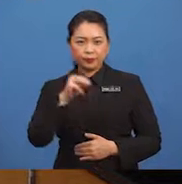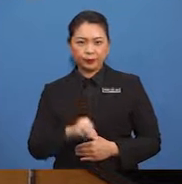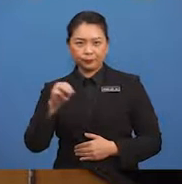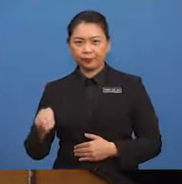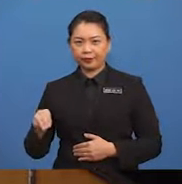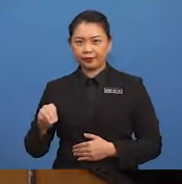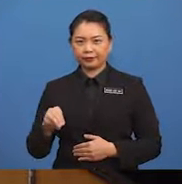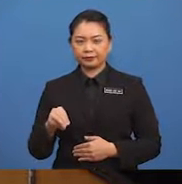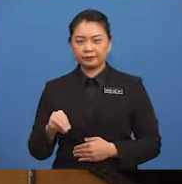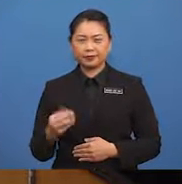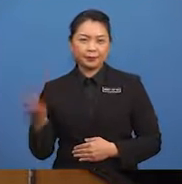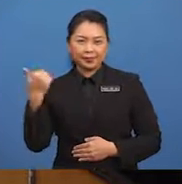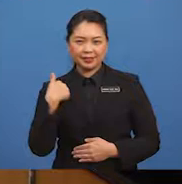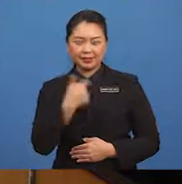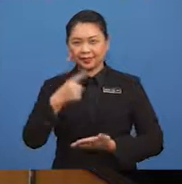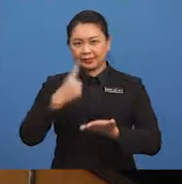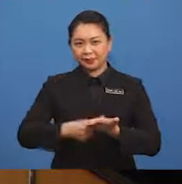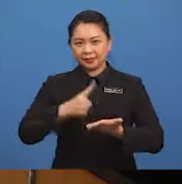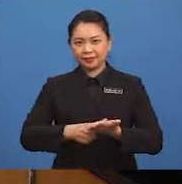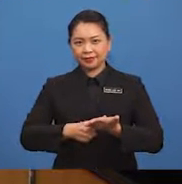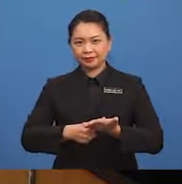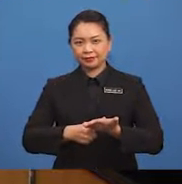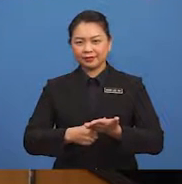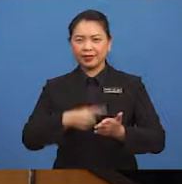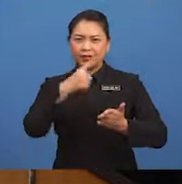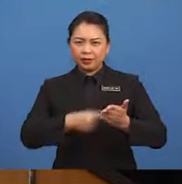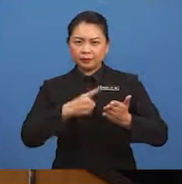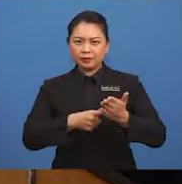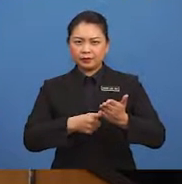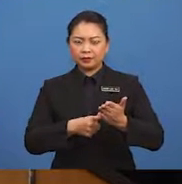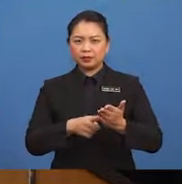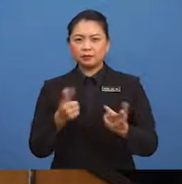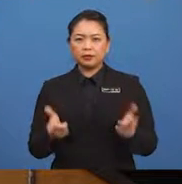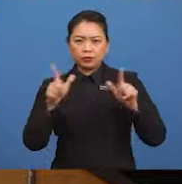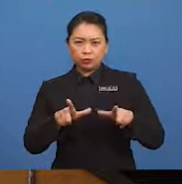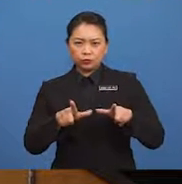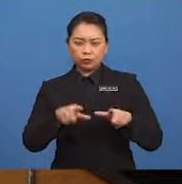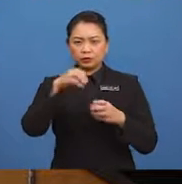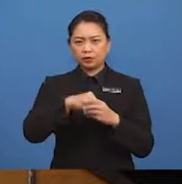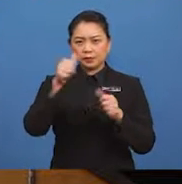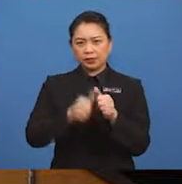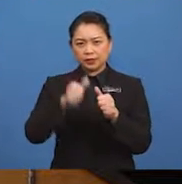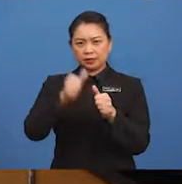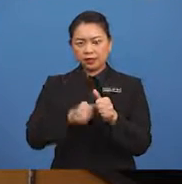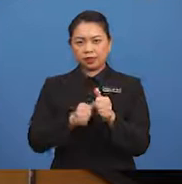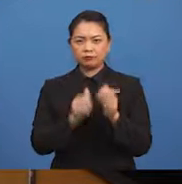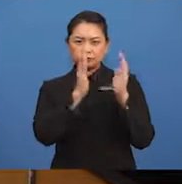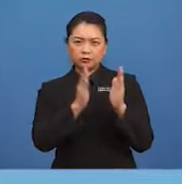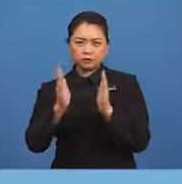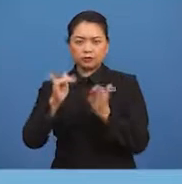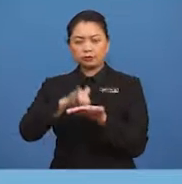Murid-murid, mari kita bincangkan apa yang berlaku dalam setiap fasa tersebut.